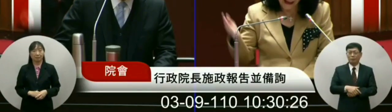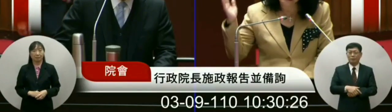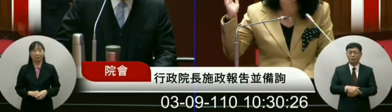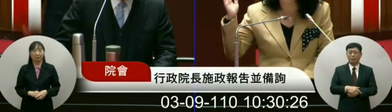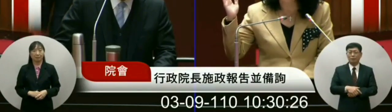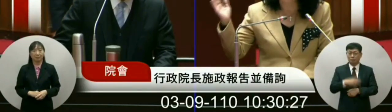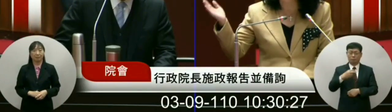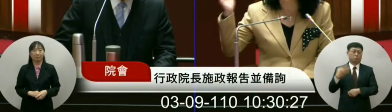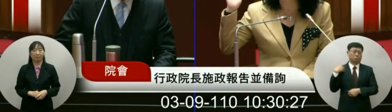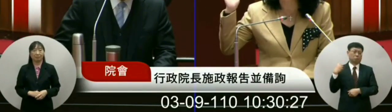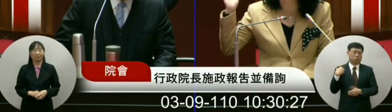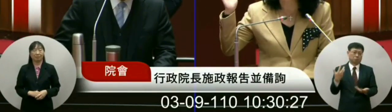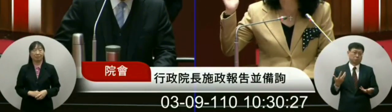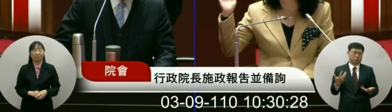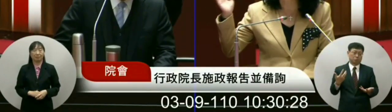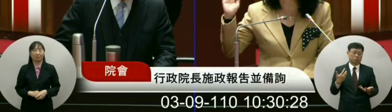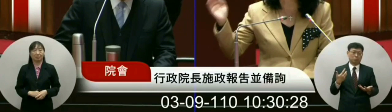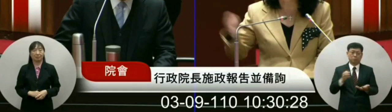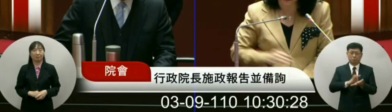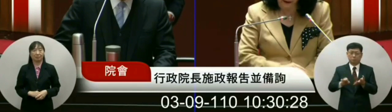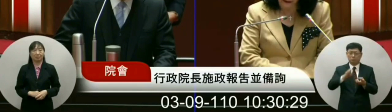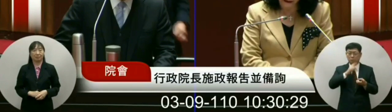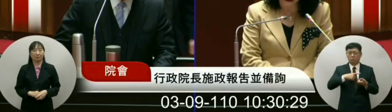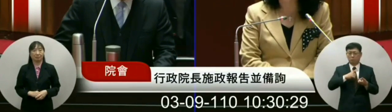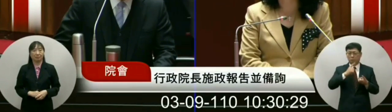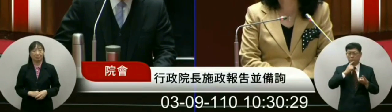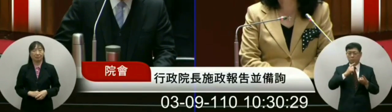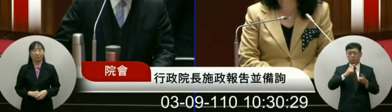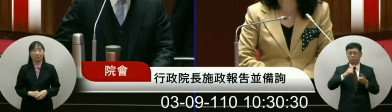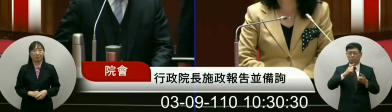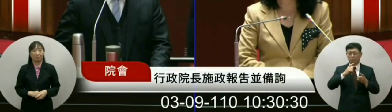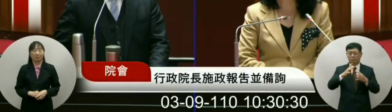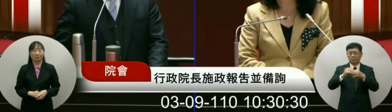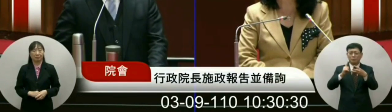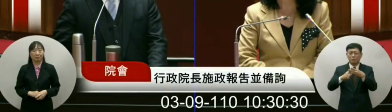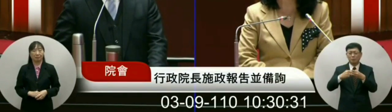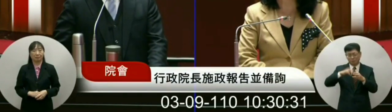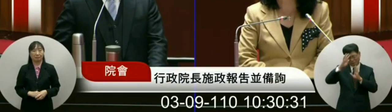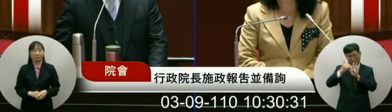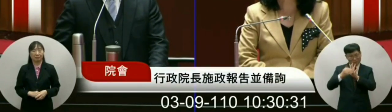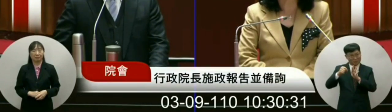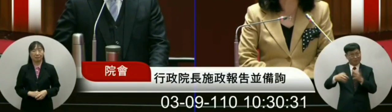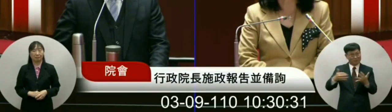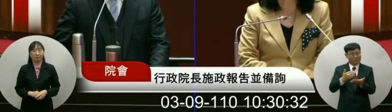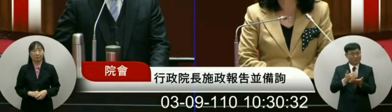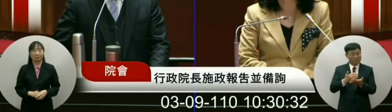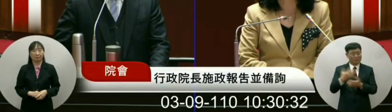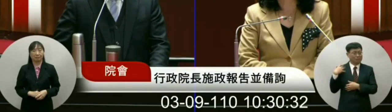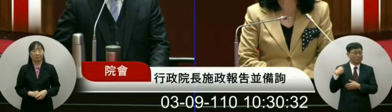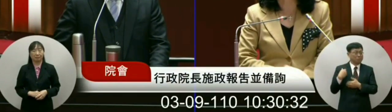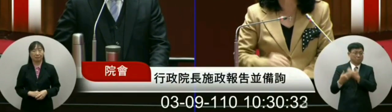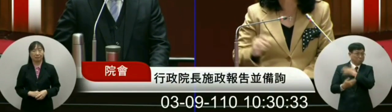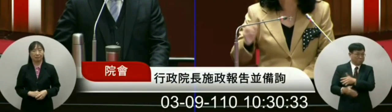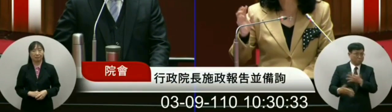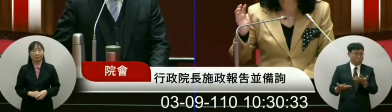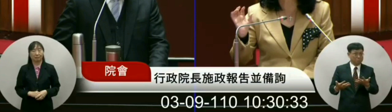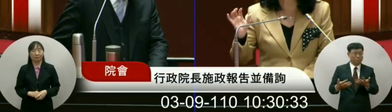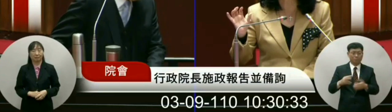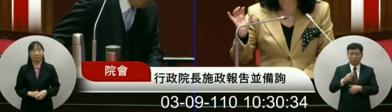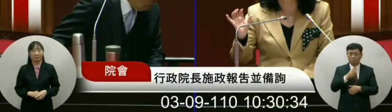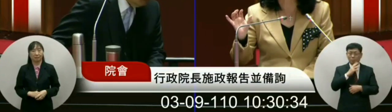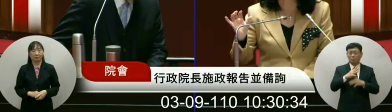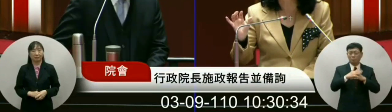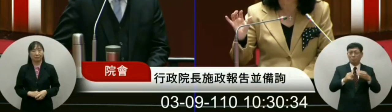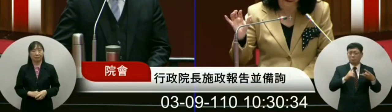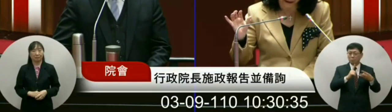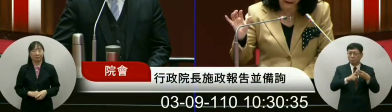后，还是一样的用民主防疫的这个地方来解决，不解决，还是说就用民